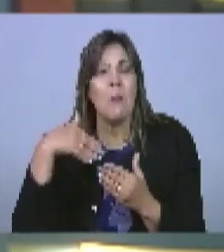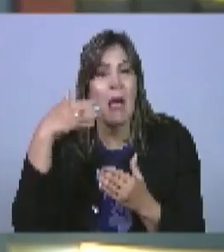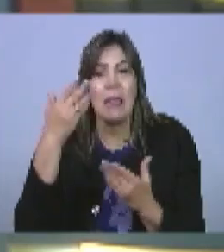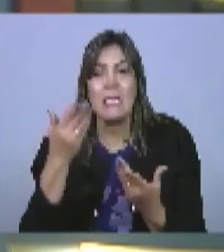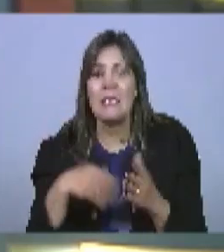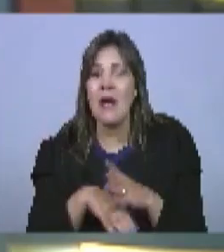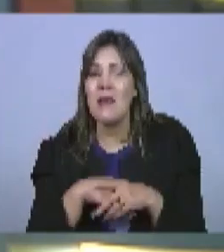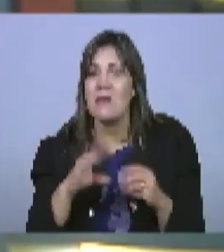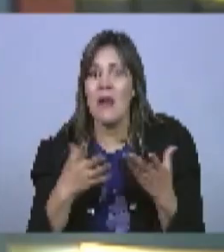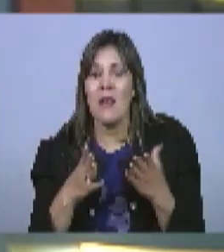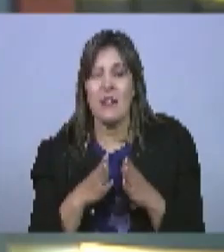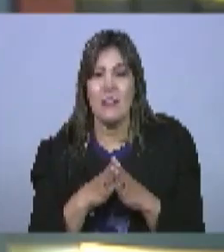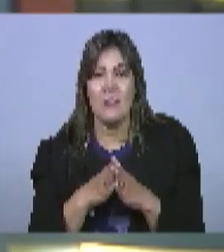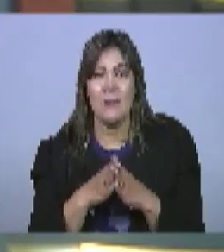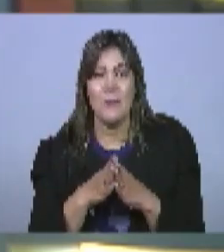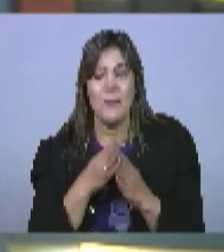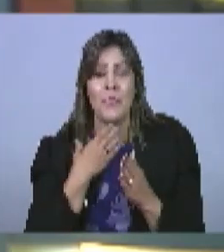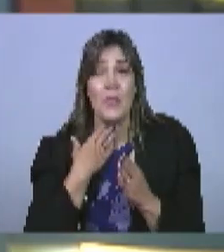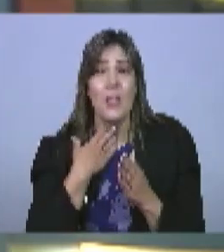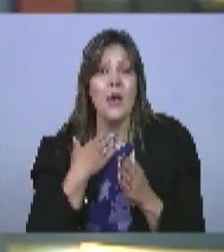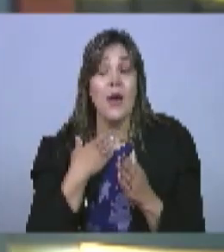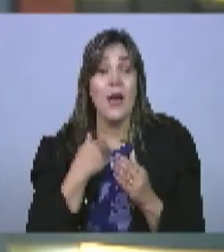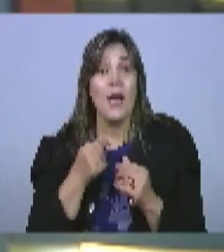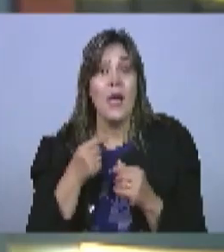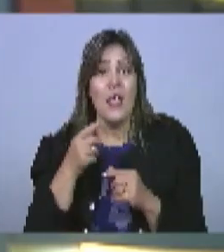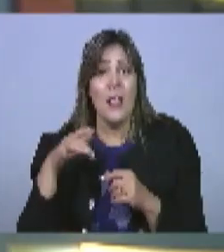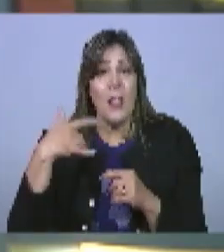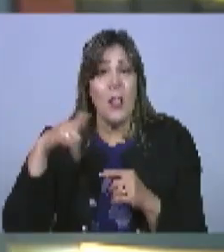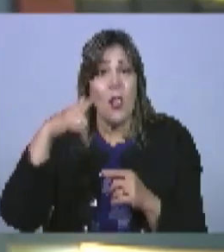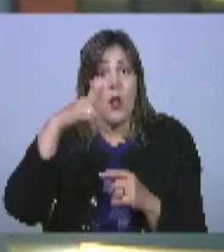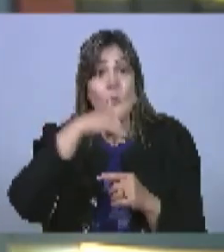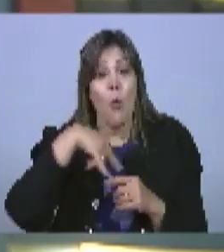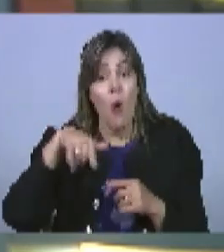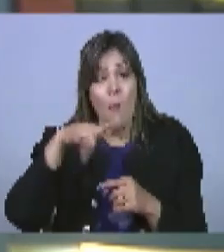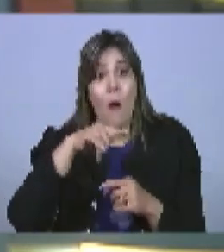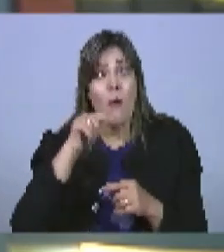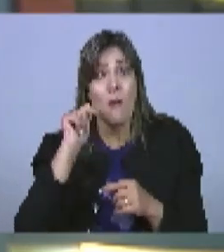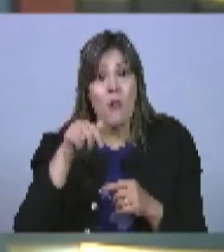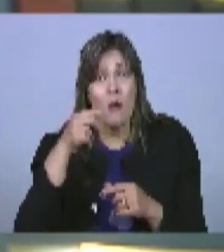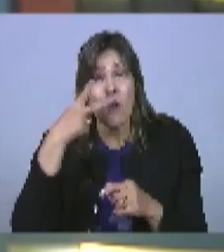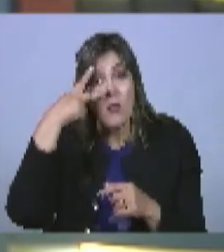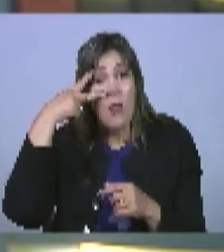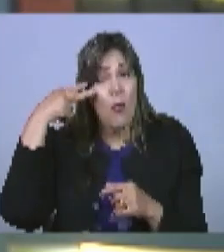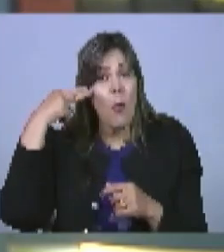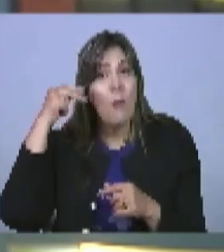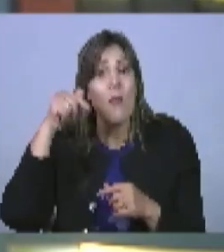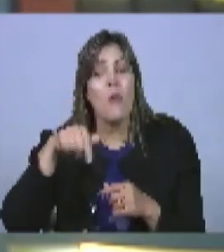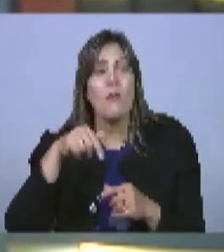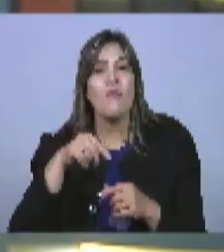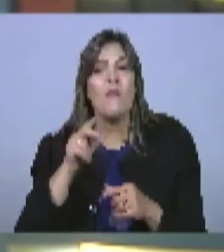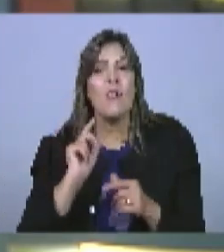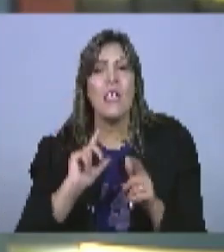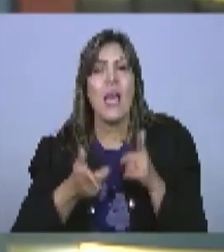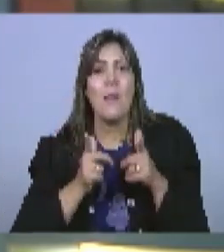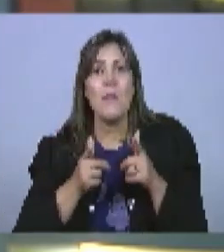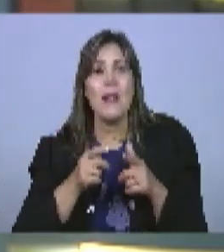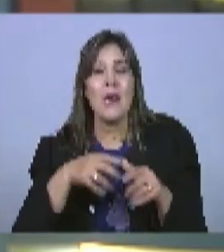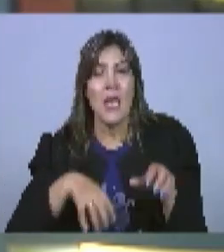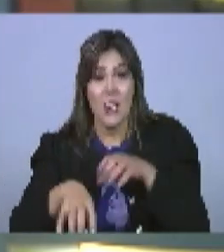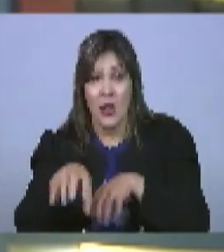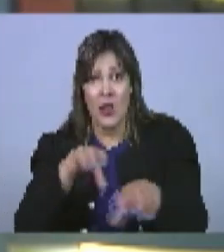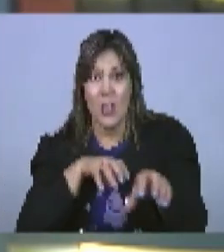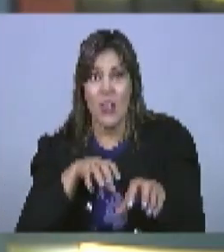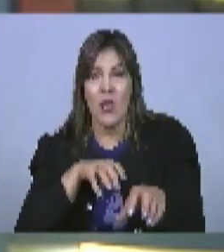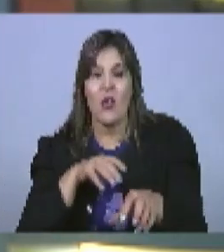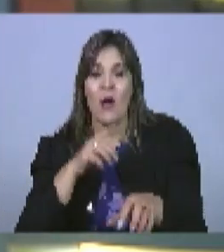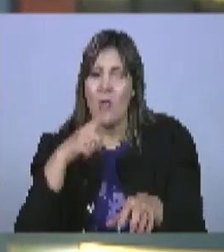هيحصل التقديرات المخابرات الامريكيه اللي منشوره النهارده في وسائل الاعلام المختلفه ان ايران هترد وايران توعدت